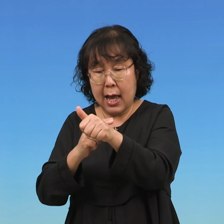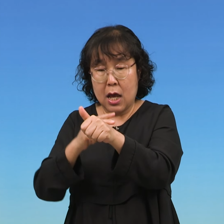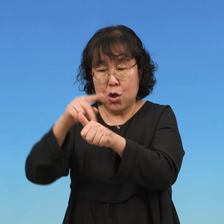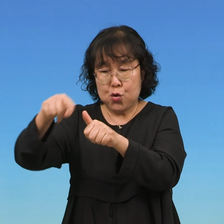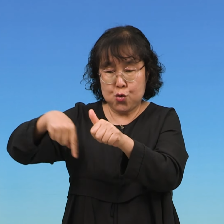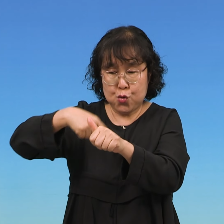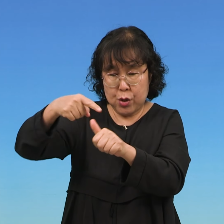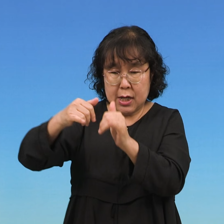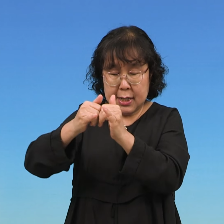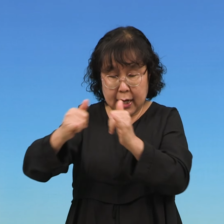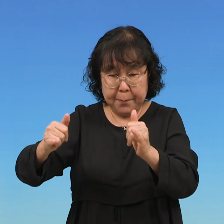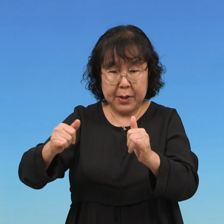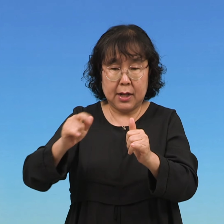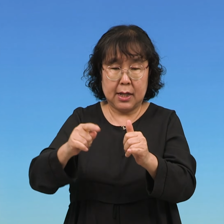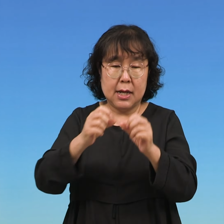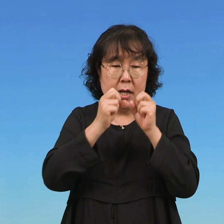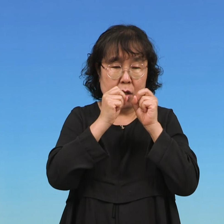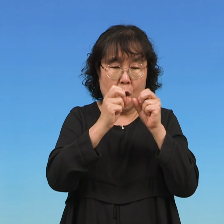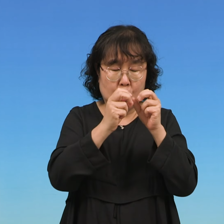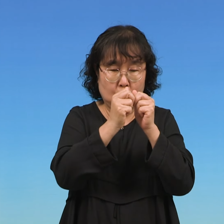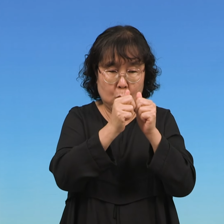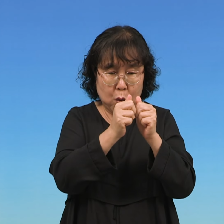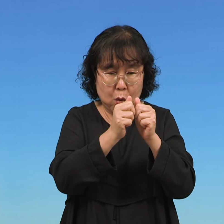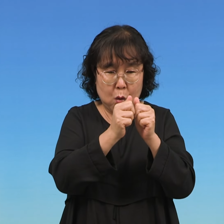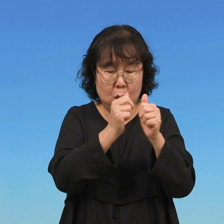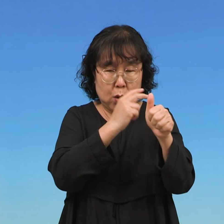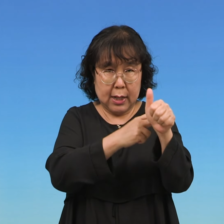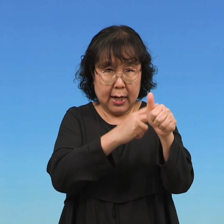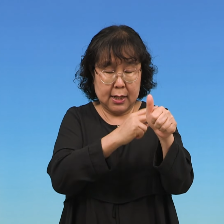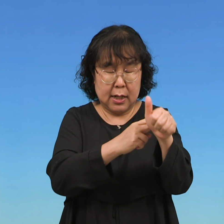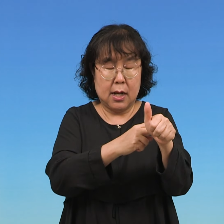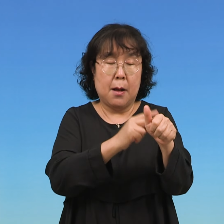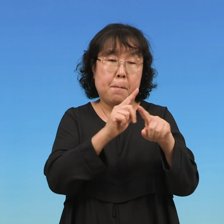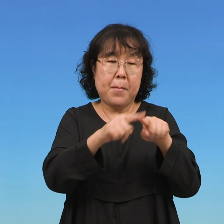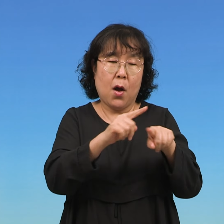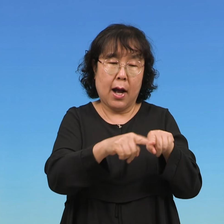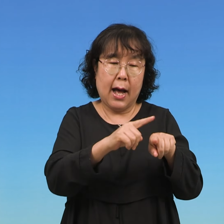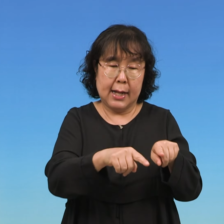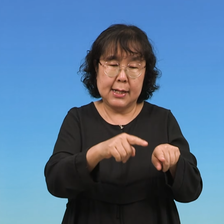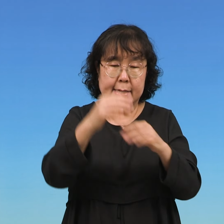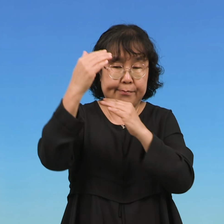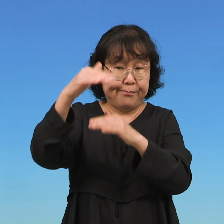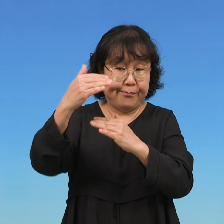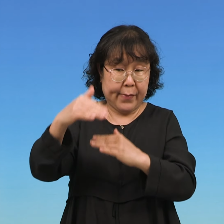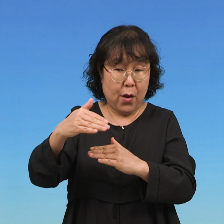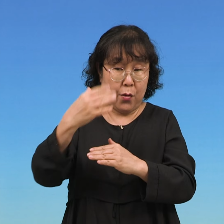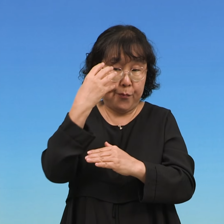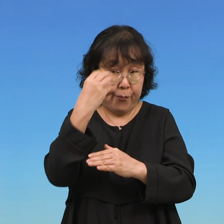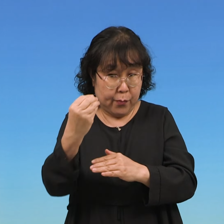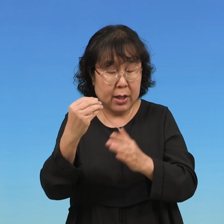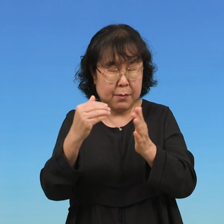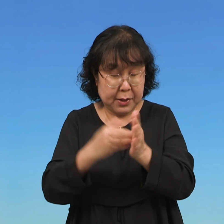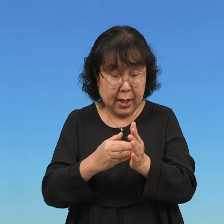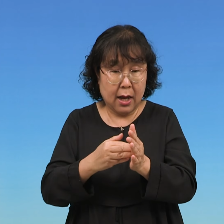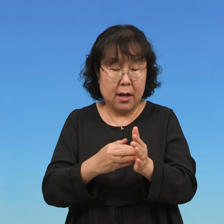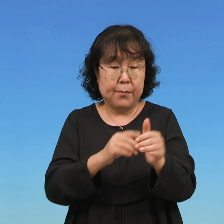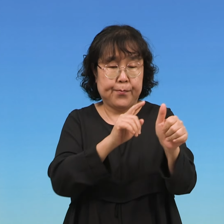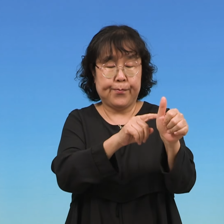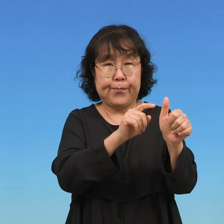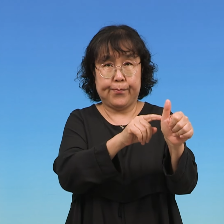공통적으로 이분을 평가하는 그 글을 제가 그 책에서 봤는데요 이분은 어떻게 평가는 이렇게 말합니다